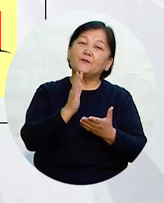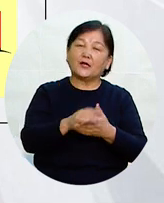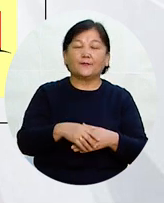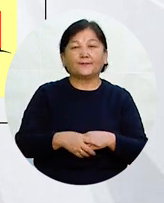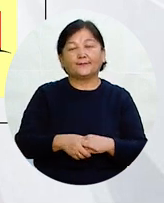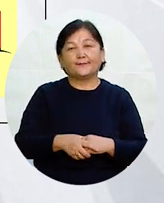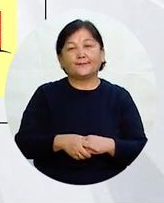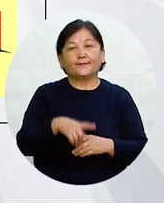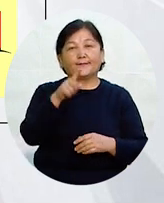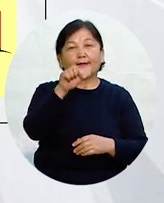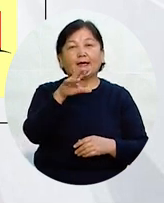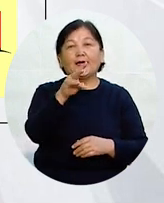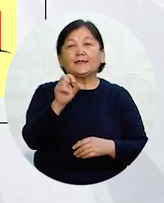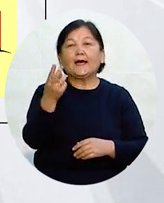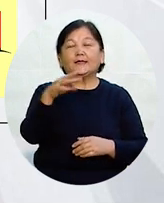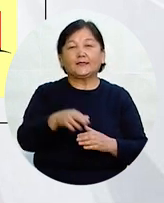За ханаад.